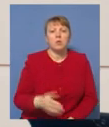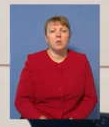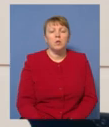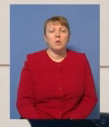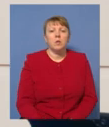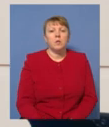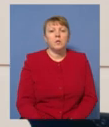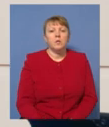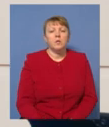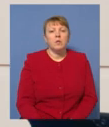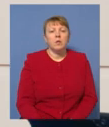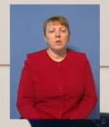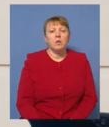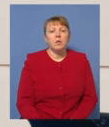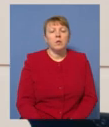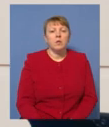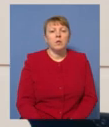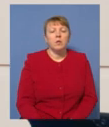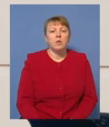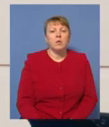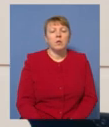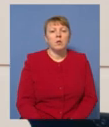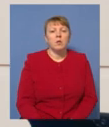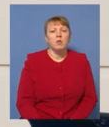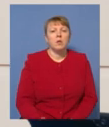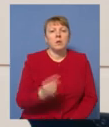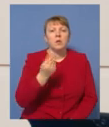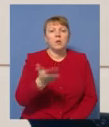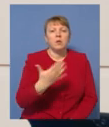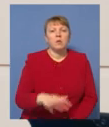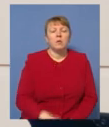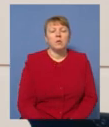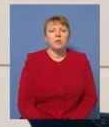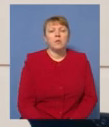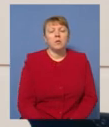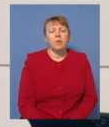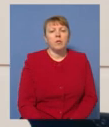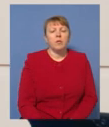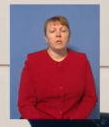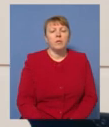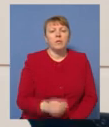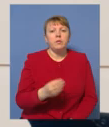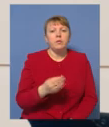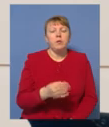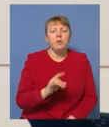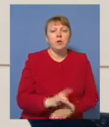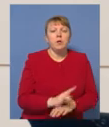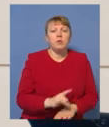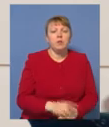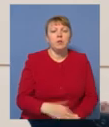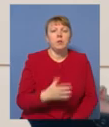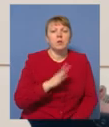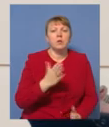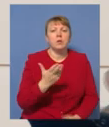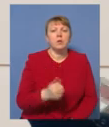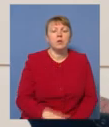скиньте. Соответственно, лицо отправляет предоплату. Эти мошенники выключают номер и все пропадает. Но это